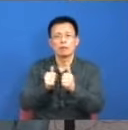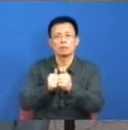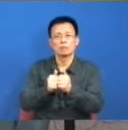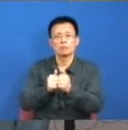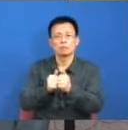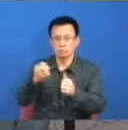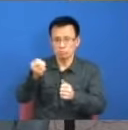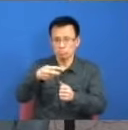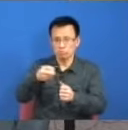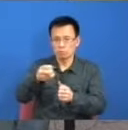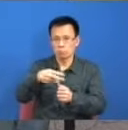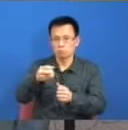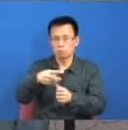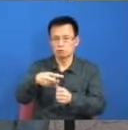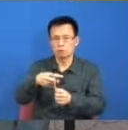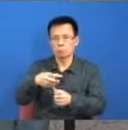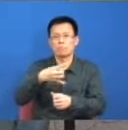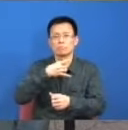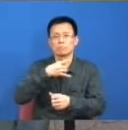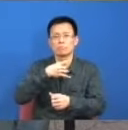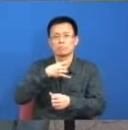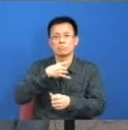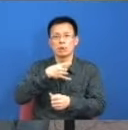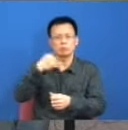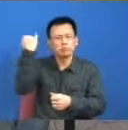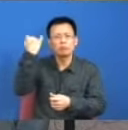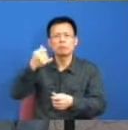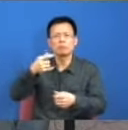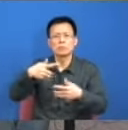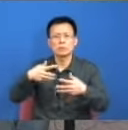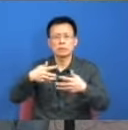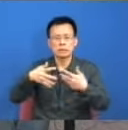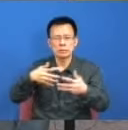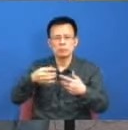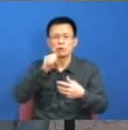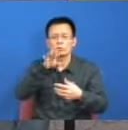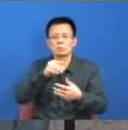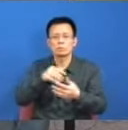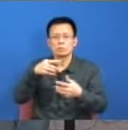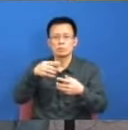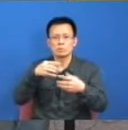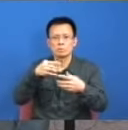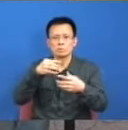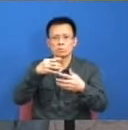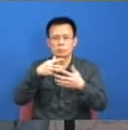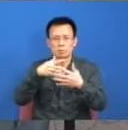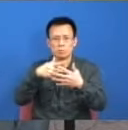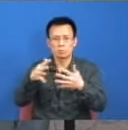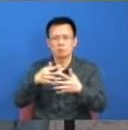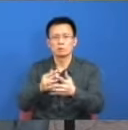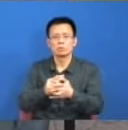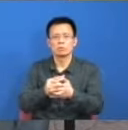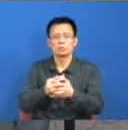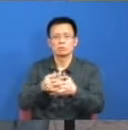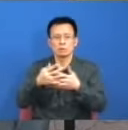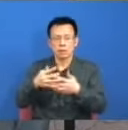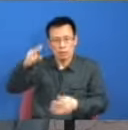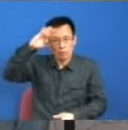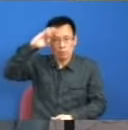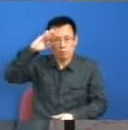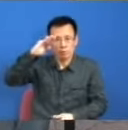持要留下的人呢未必是掌握到這個情況，因為今次嗰、那個佢哋嘅部署同埋佢嘅戰略咧，就